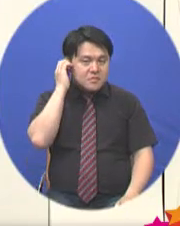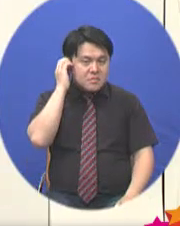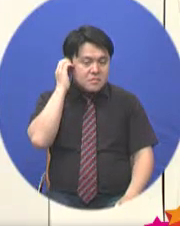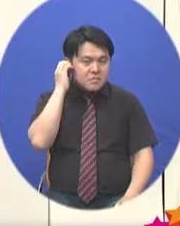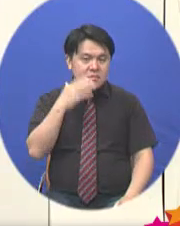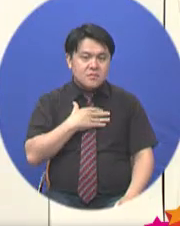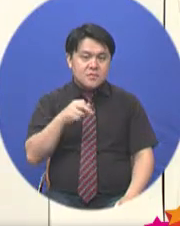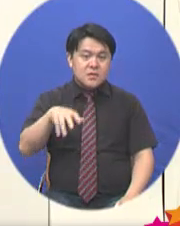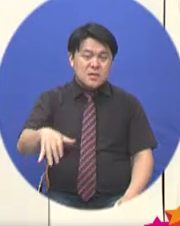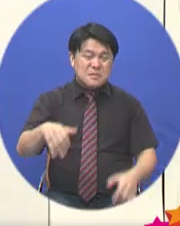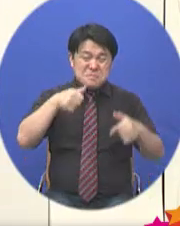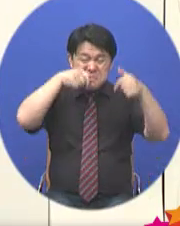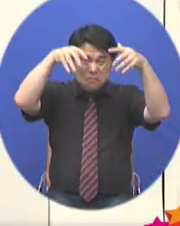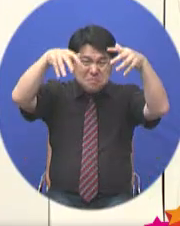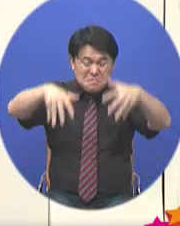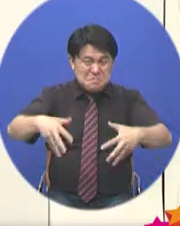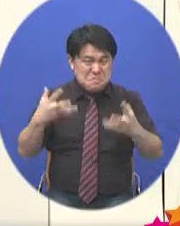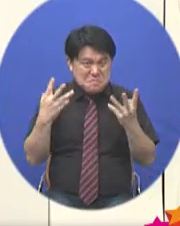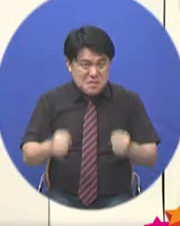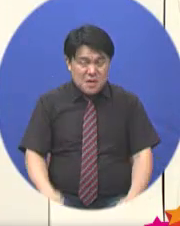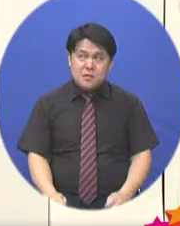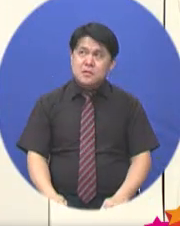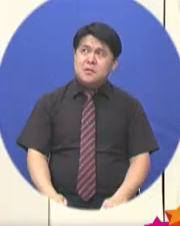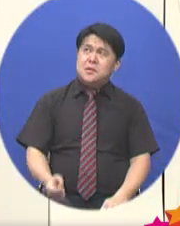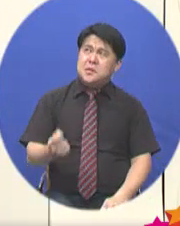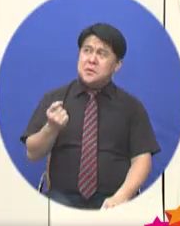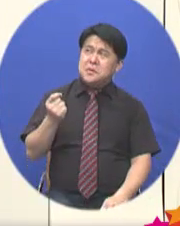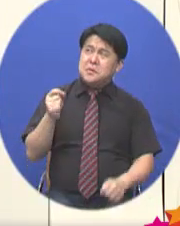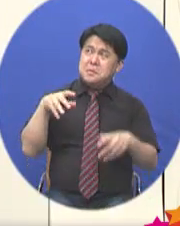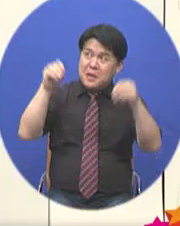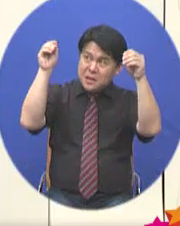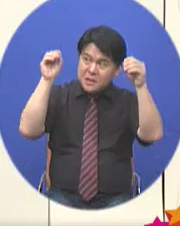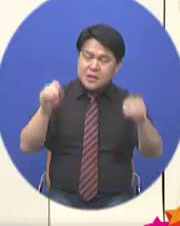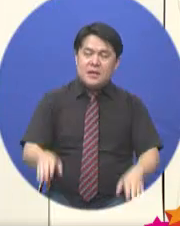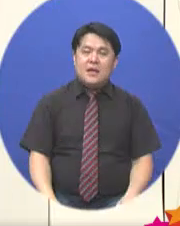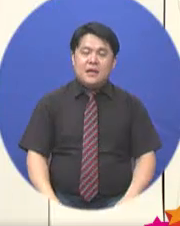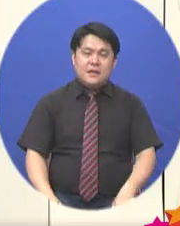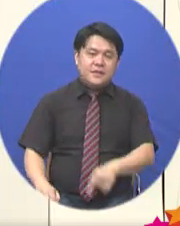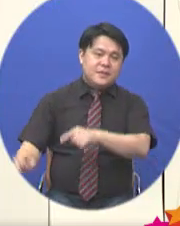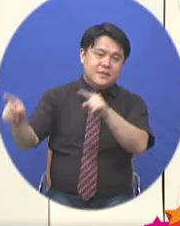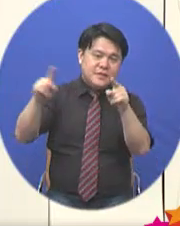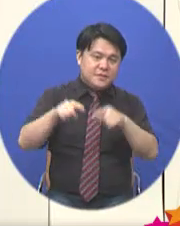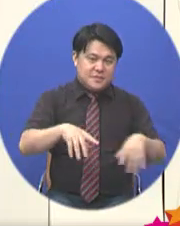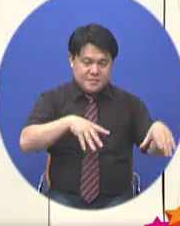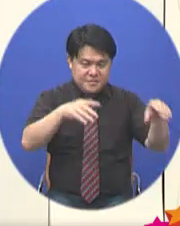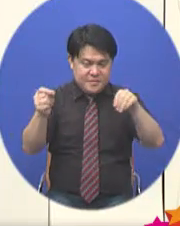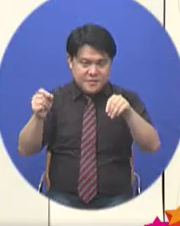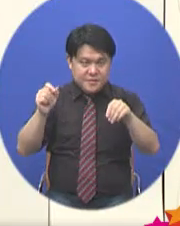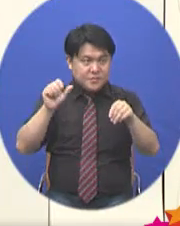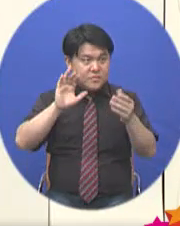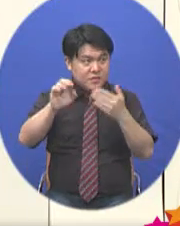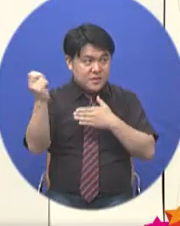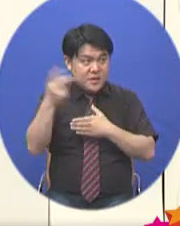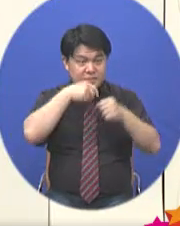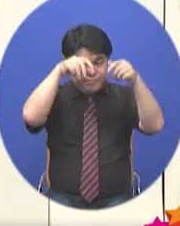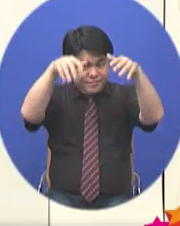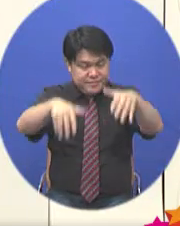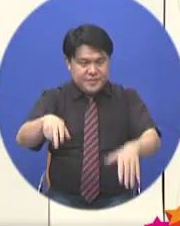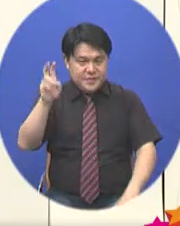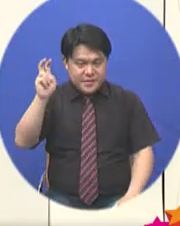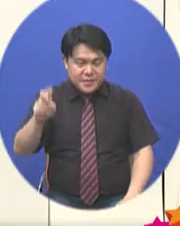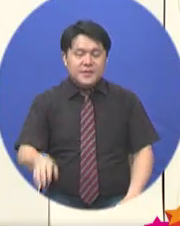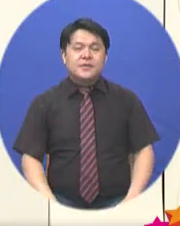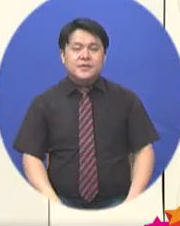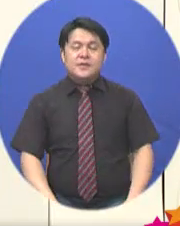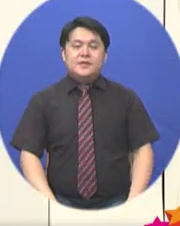안산에 지금 비 많이 오나요? 지금은 좀 그쳤어요. 아, 이거 전국적으로 좀 그쳤다가 이따 오후에 올지 모르겠구나. 네.